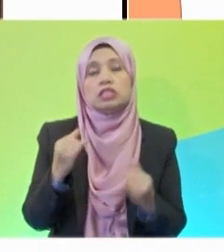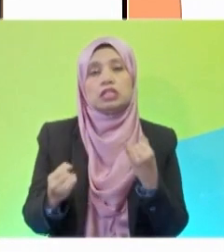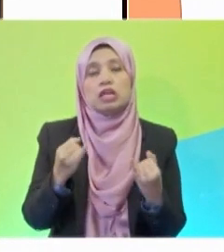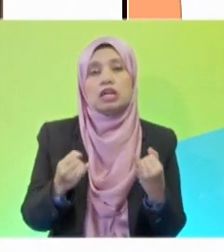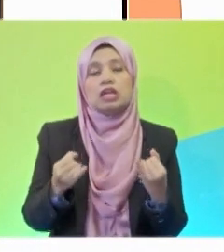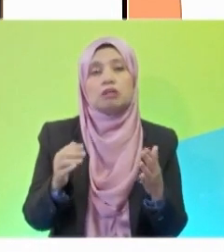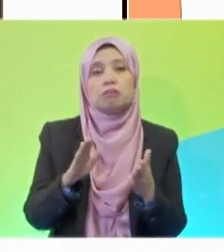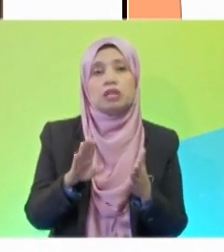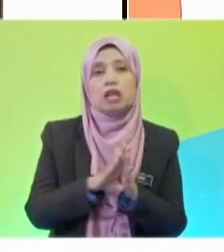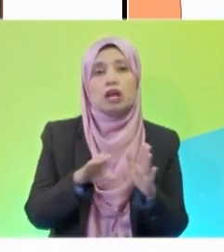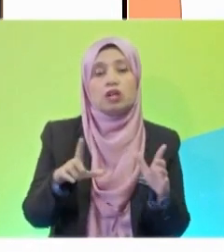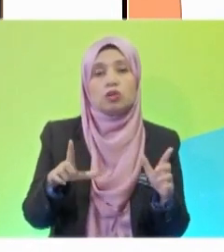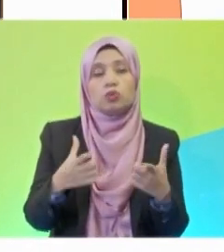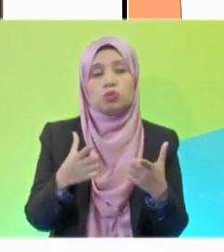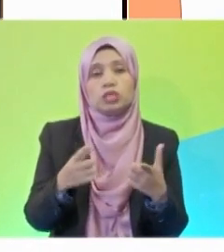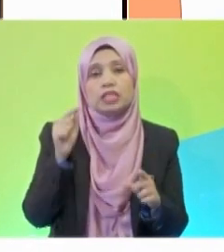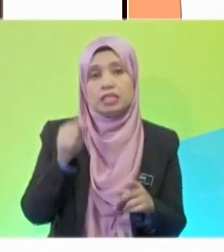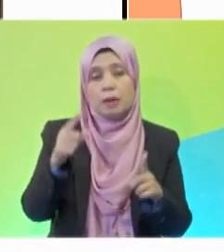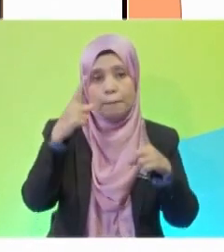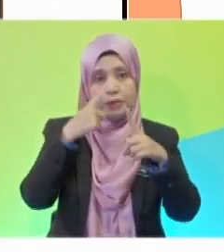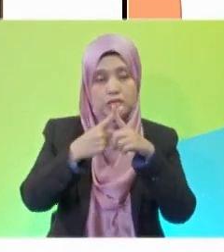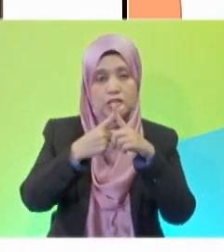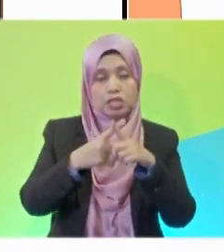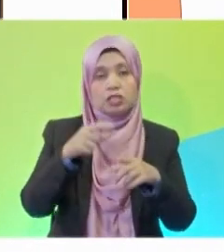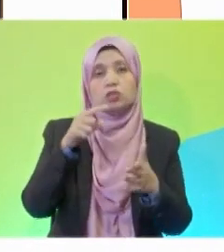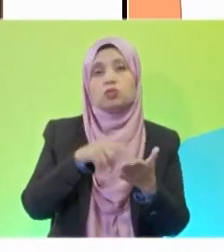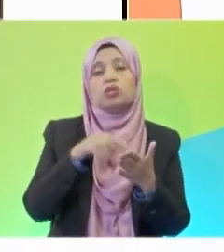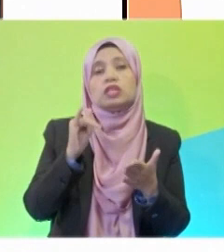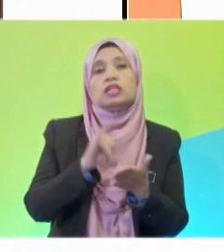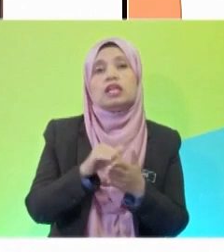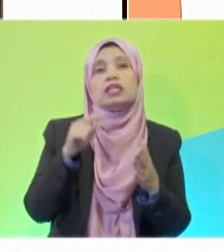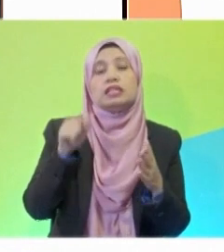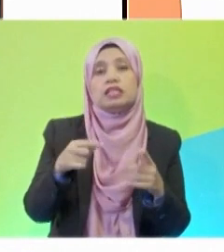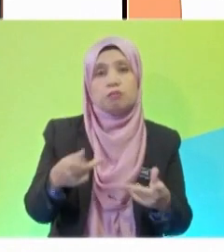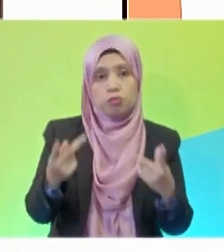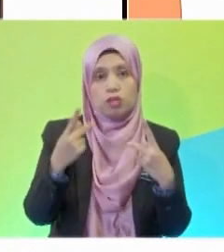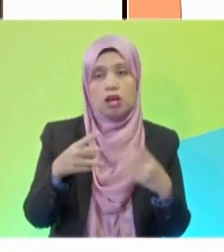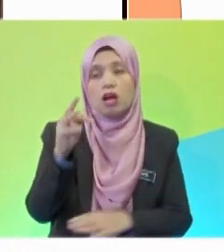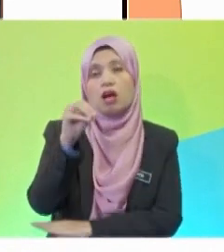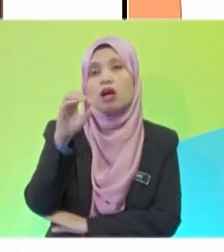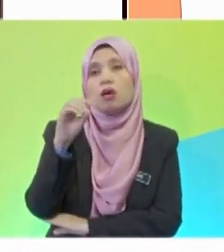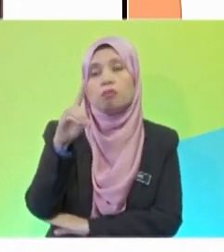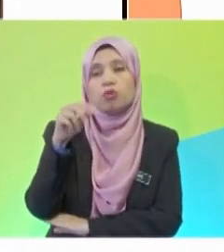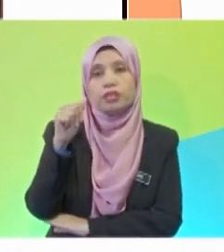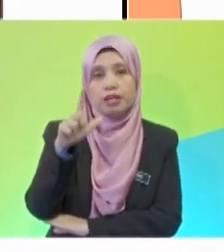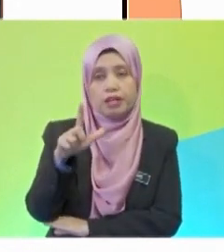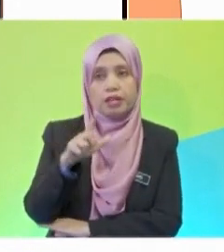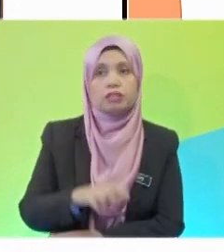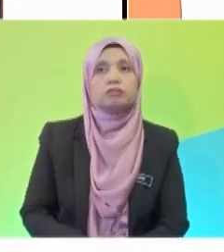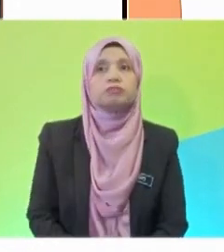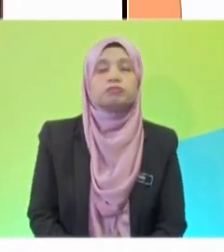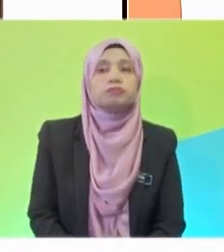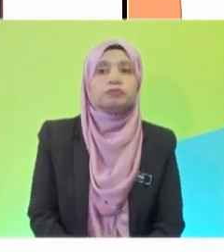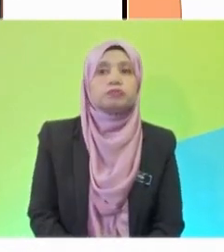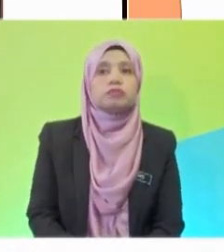berlaku titik persilangan, itu adalah titik pulang modal. Labelkan, Nisa, bila melibatkan graf, kita kena label. Label jangan ini tinggal. Ini